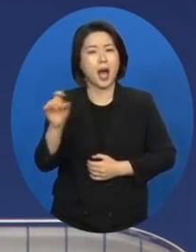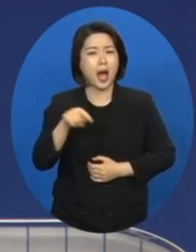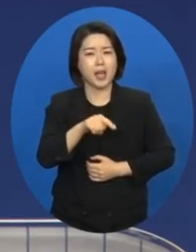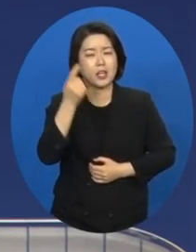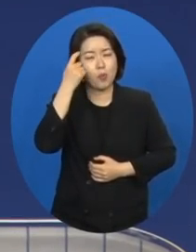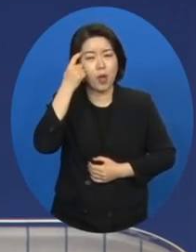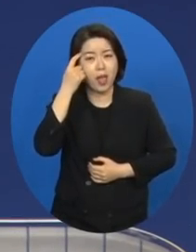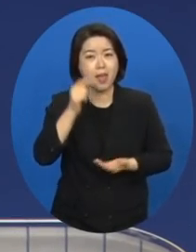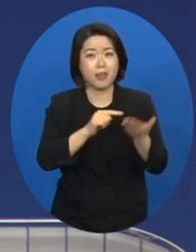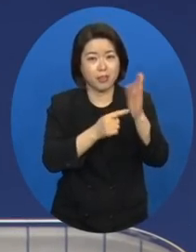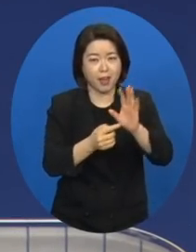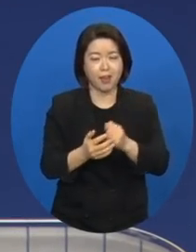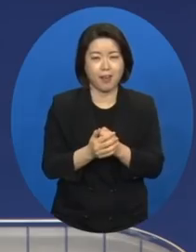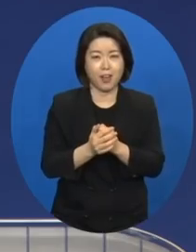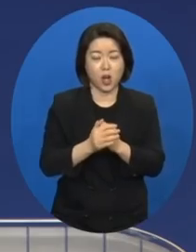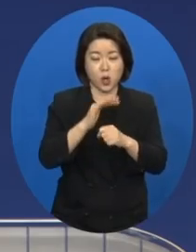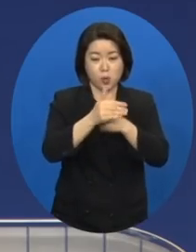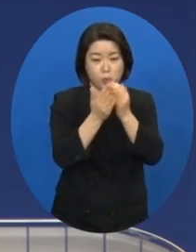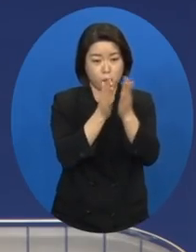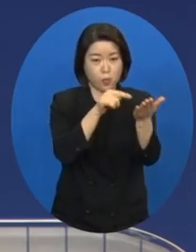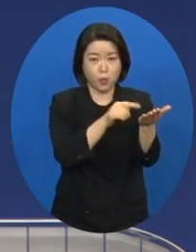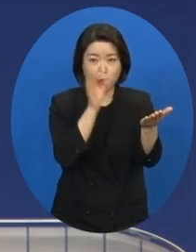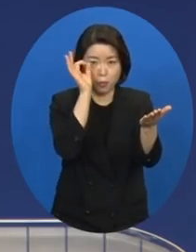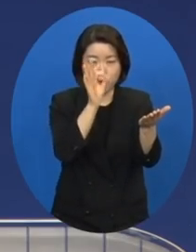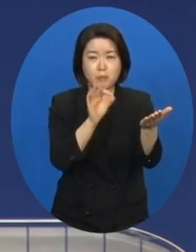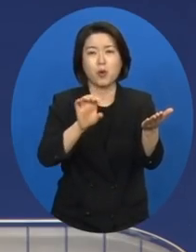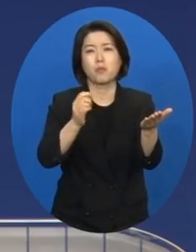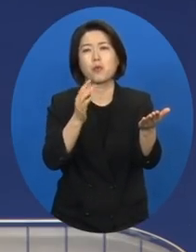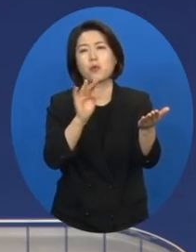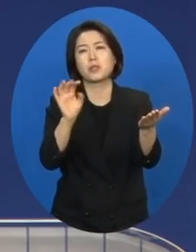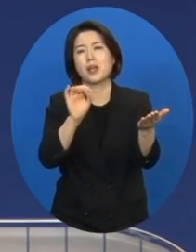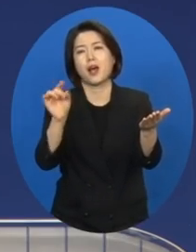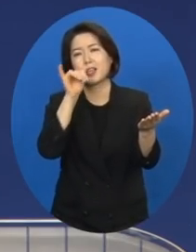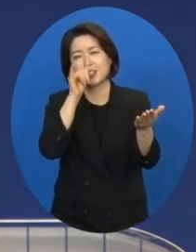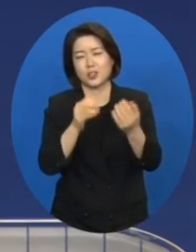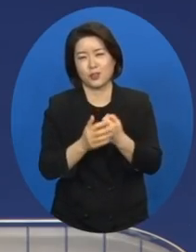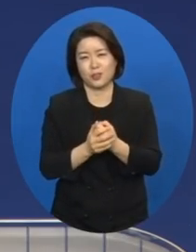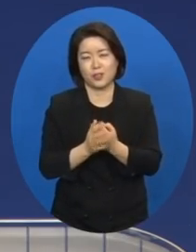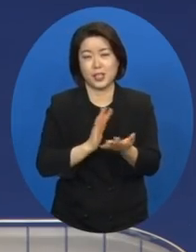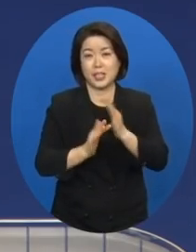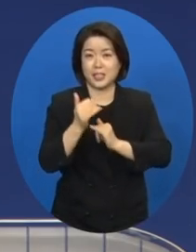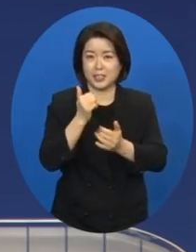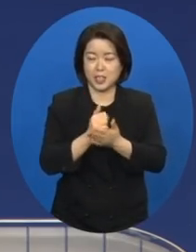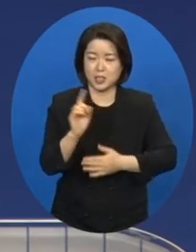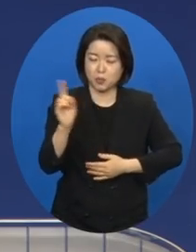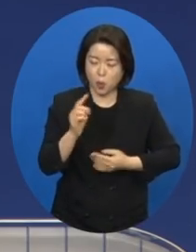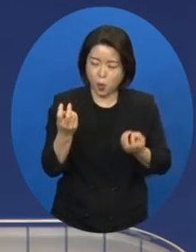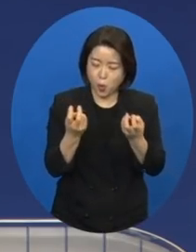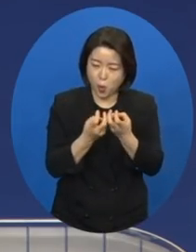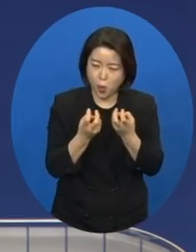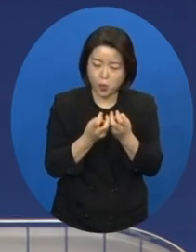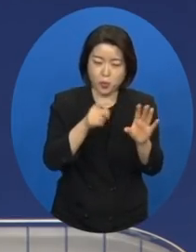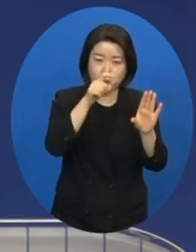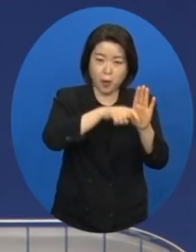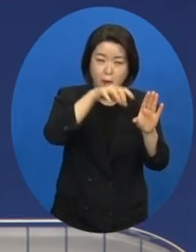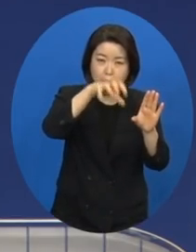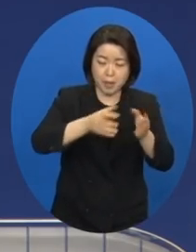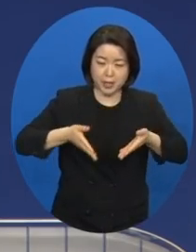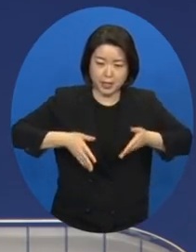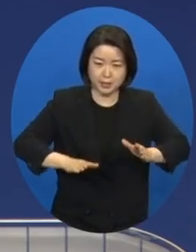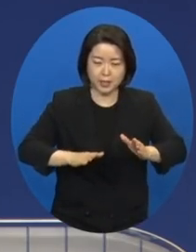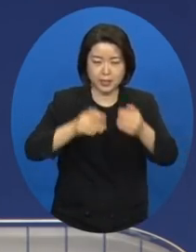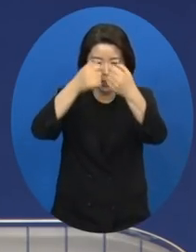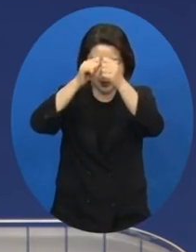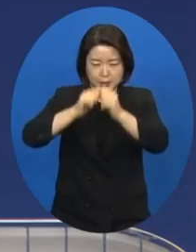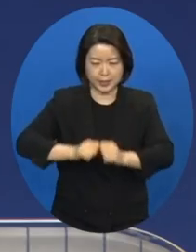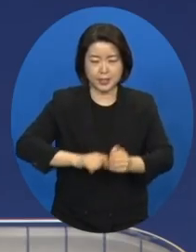포비아 단어가 나오거든요. 오늘 본문에 보시면 예수님이 어떻게 이 베들레헴에 탄생하셨는가 자세한 내용이